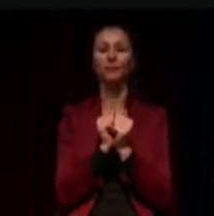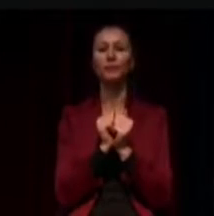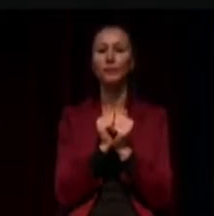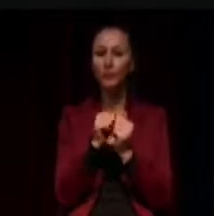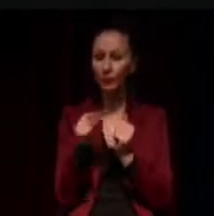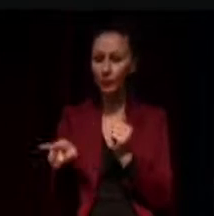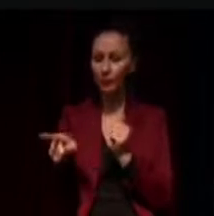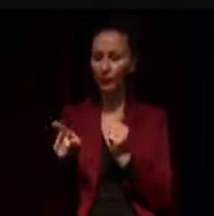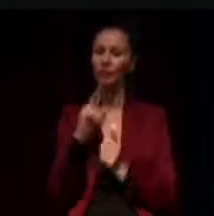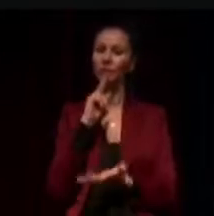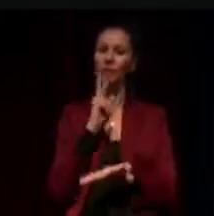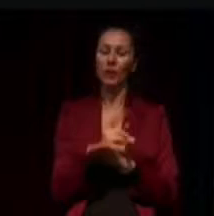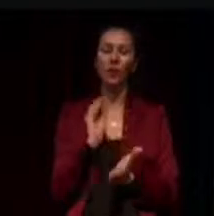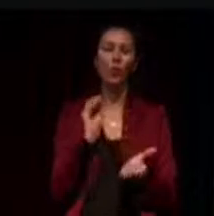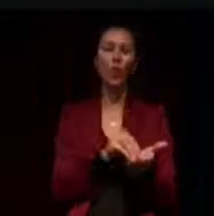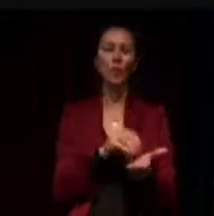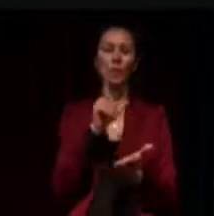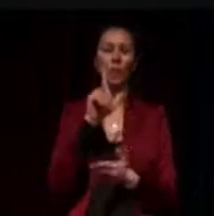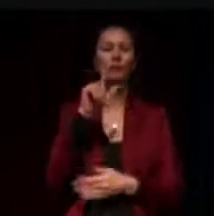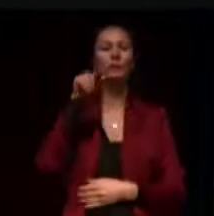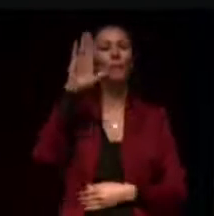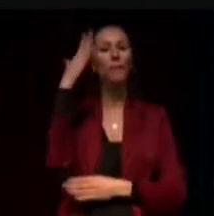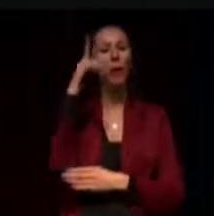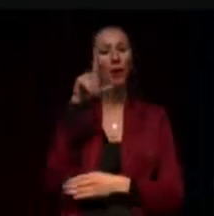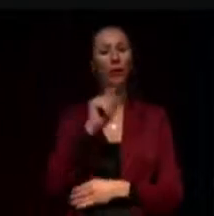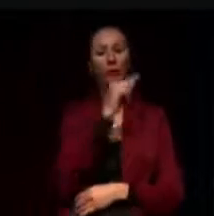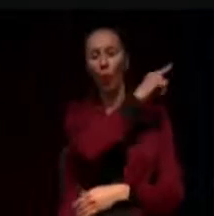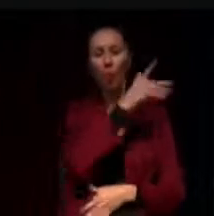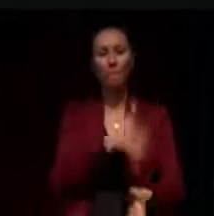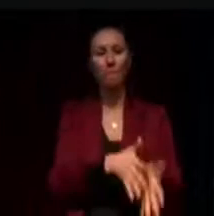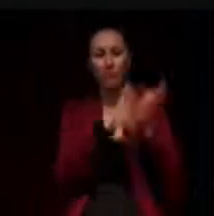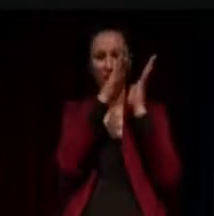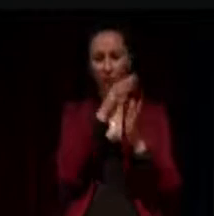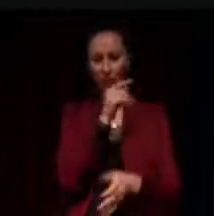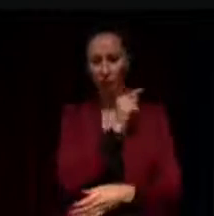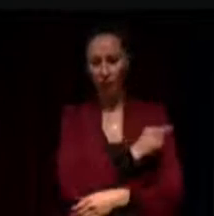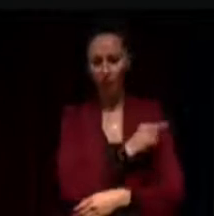bunlara irade koyalım. Bayraklı'da o binalarda